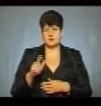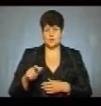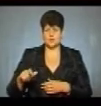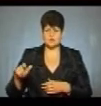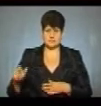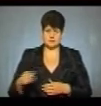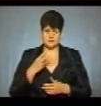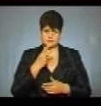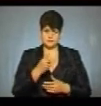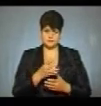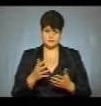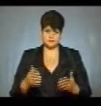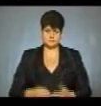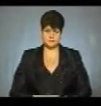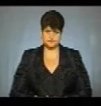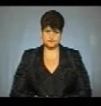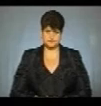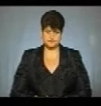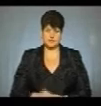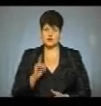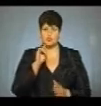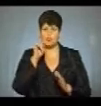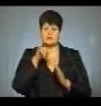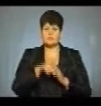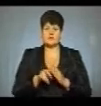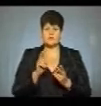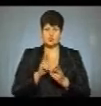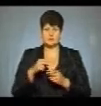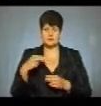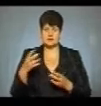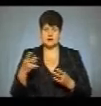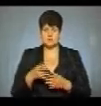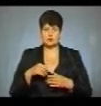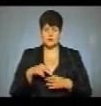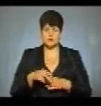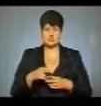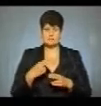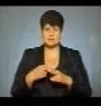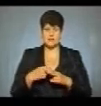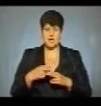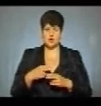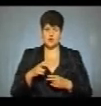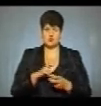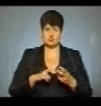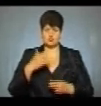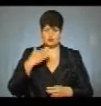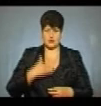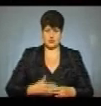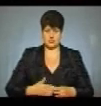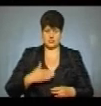Більше дивіться далі. Щоб потрапити на зустріч з президентом, потрібно було пройти через металошукачі. Це